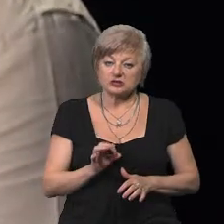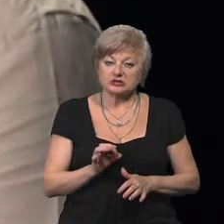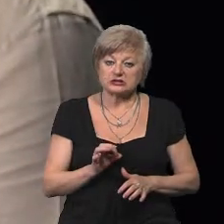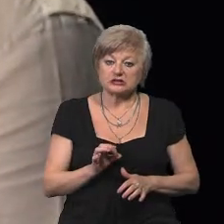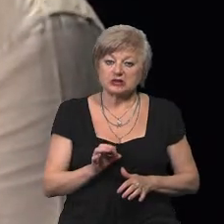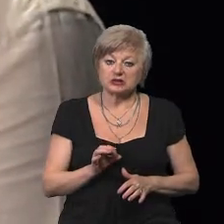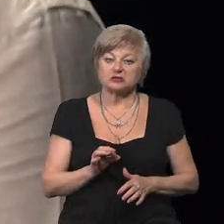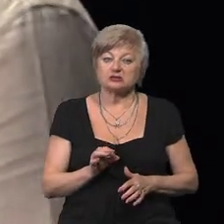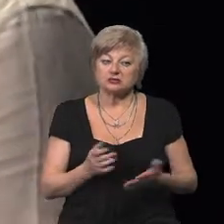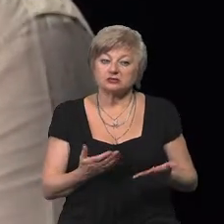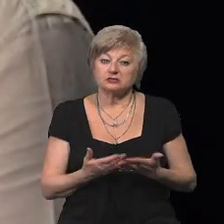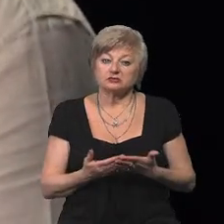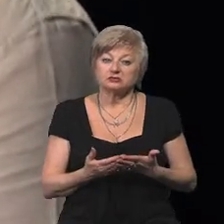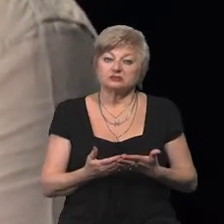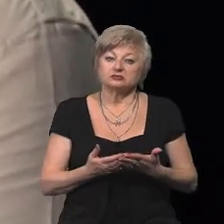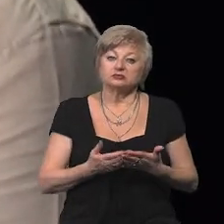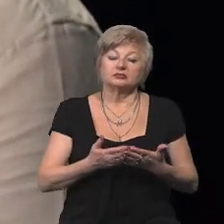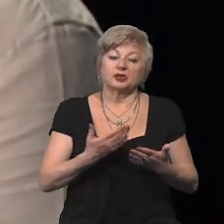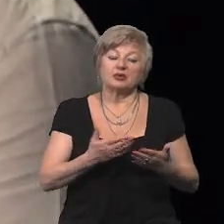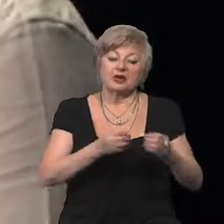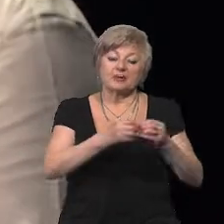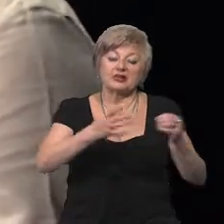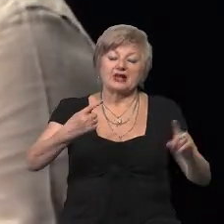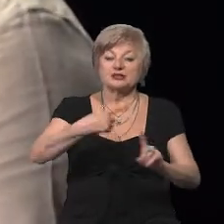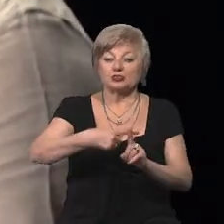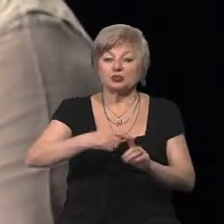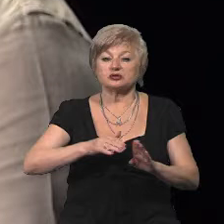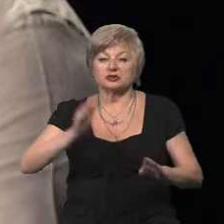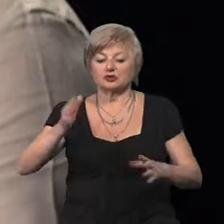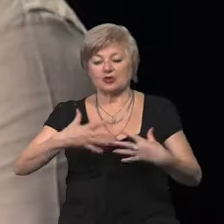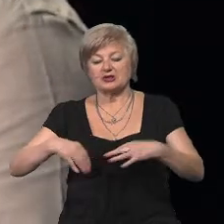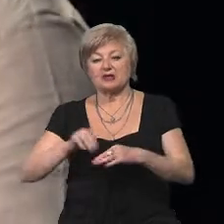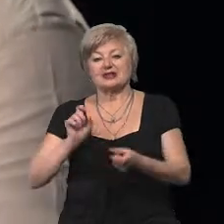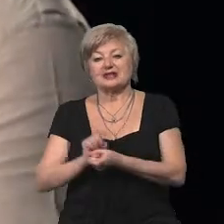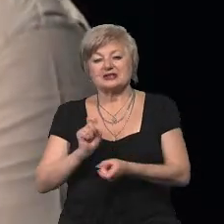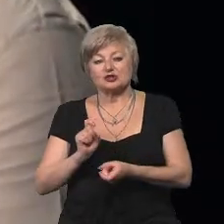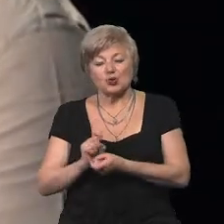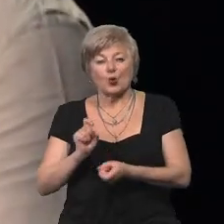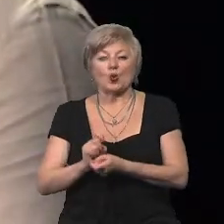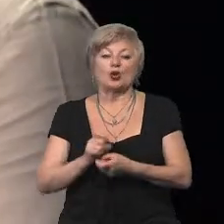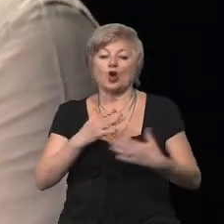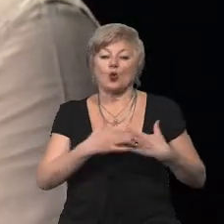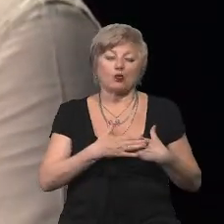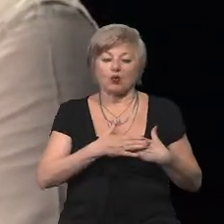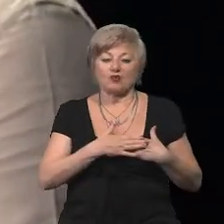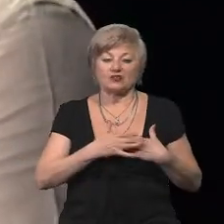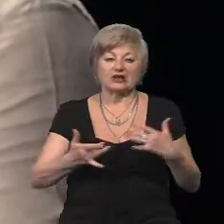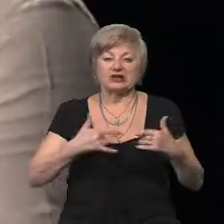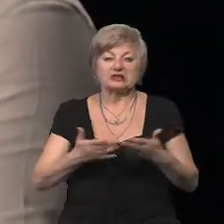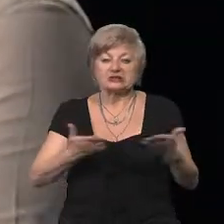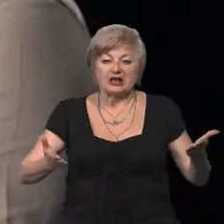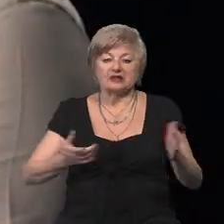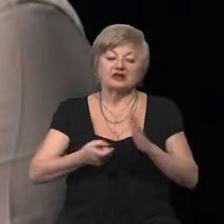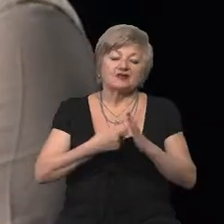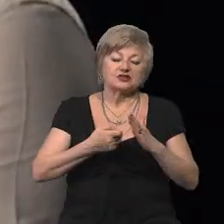маленькие семейные истории, мы пишем 15+, потому что там есть там интимные сцены, какие-то любовные, выяснения